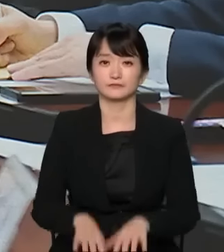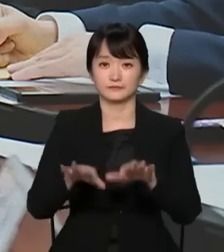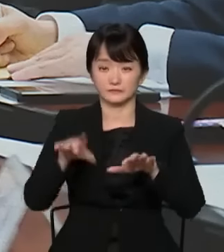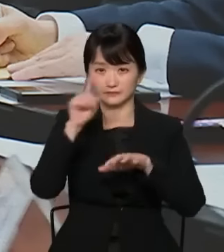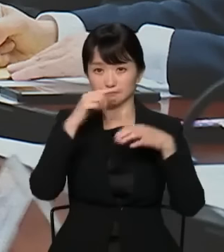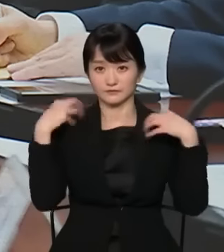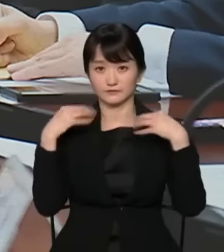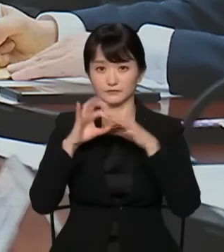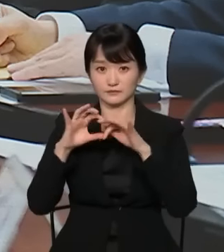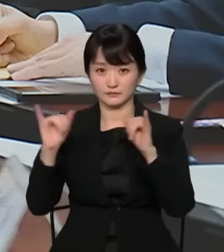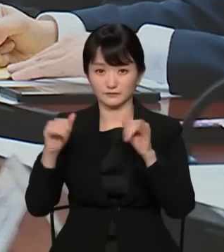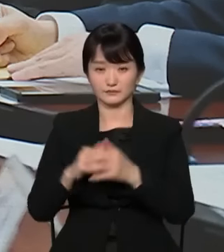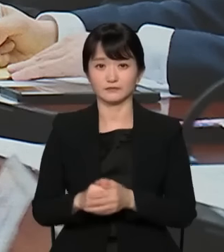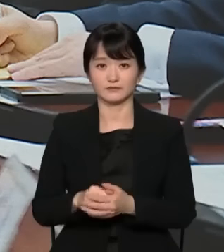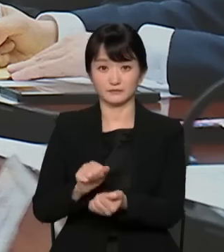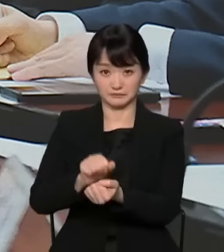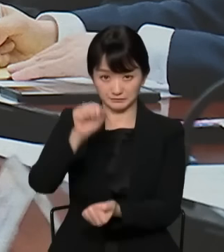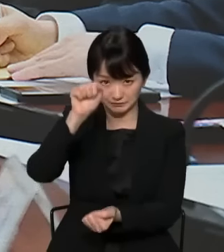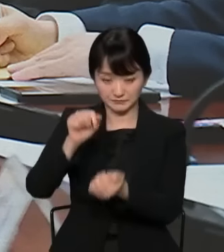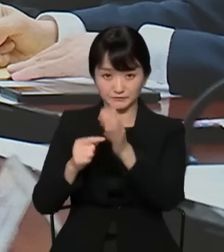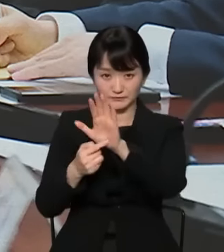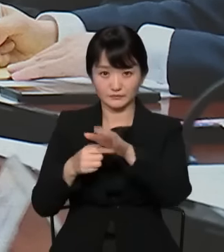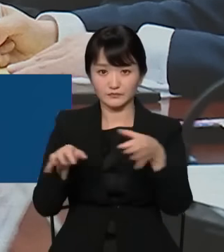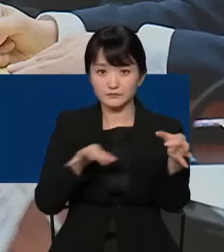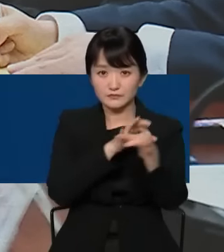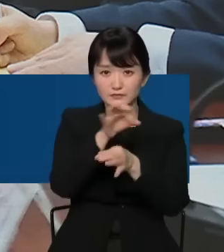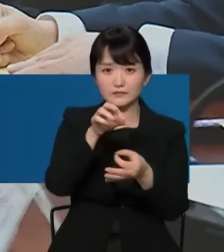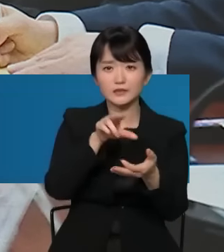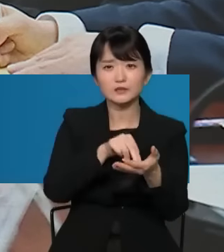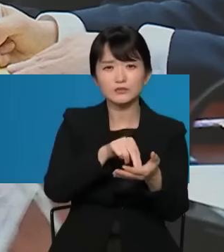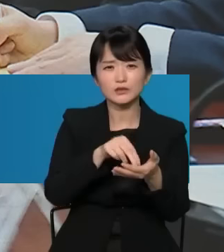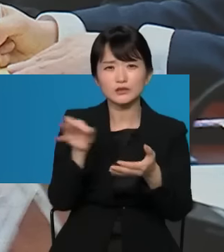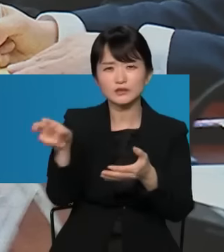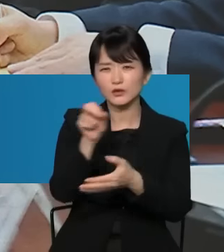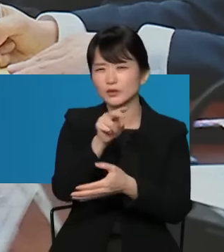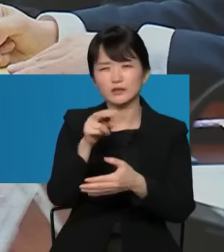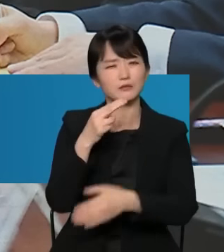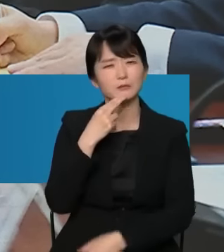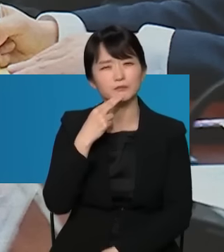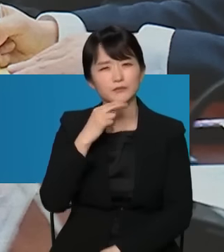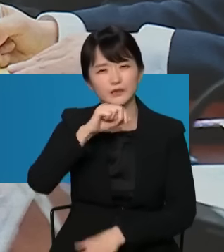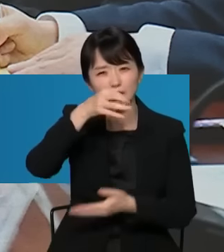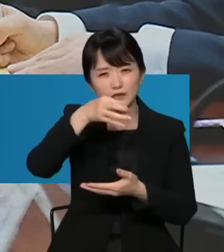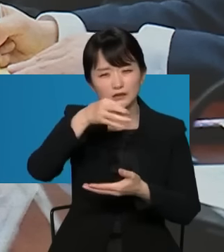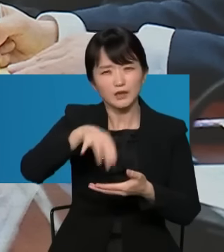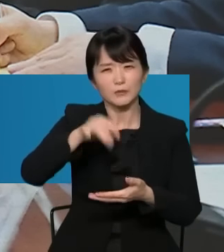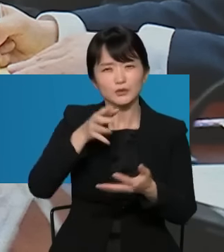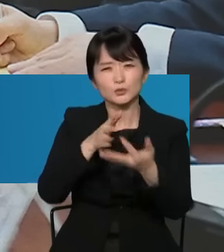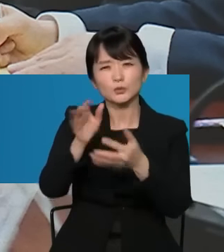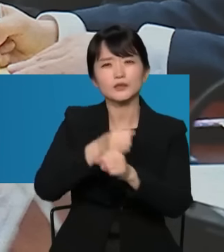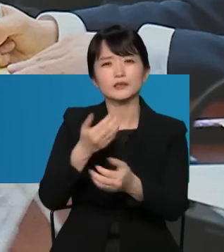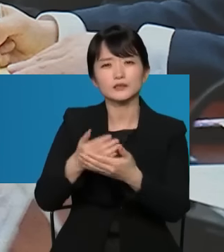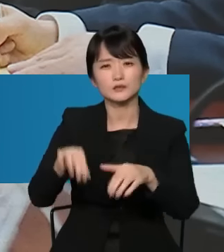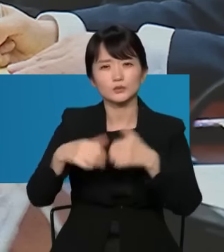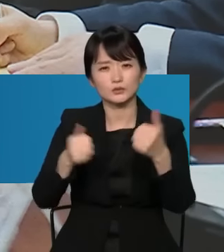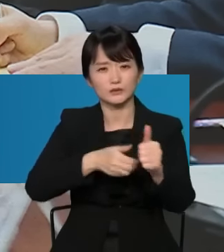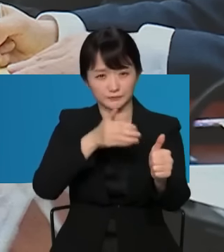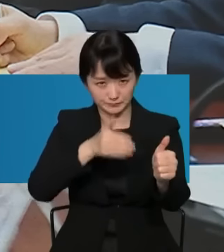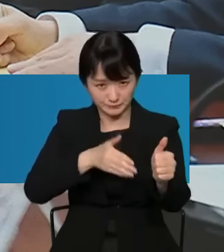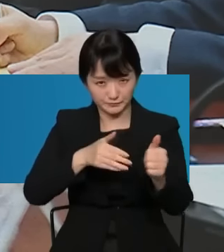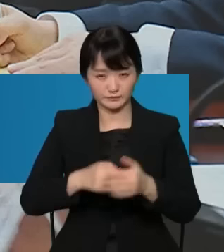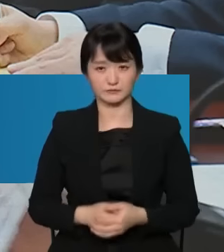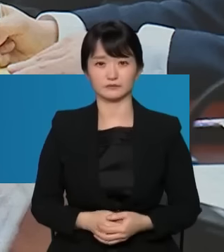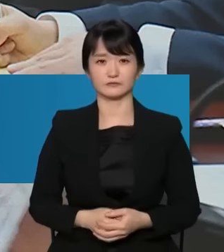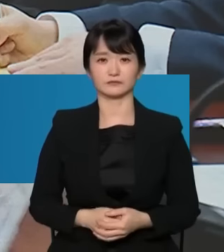오늘 정부 관계자들은 일제히 성명을 내고 경제 문제만큼은 여야가 없다면서 예산안부터 통과시켜달라고 국회에